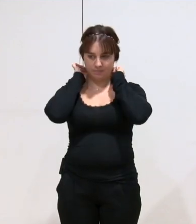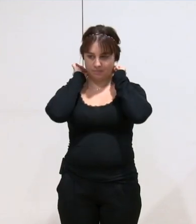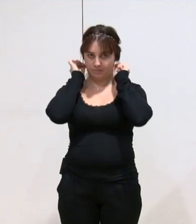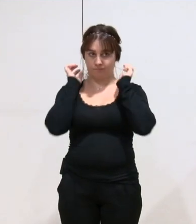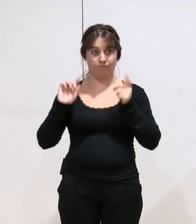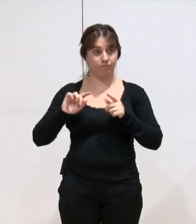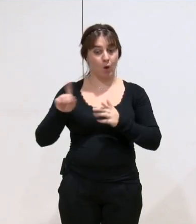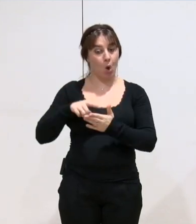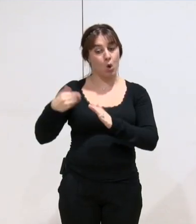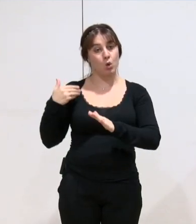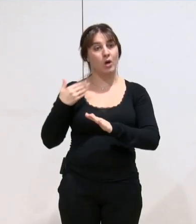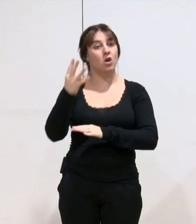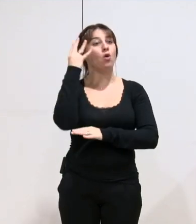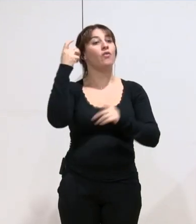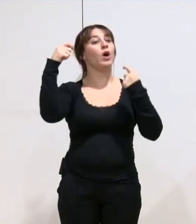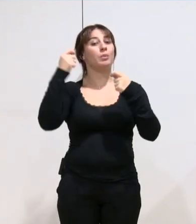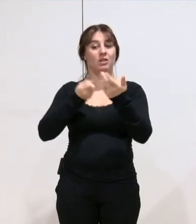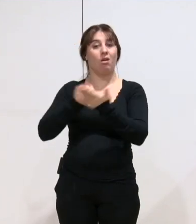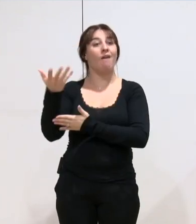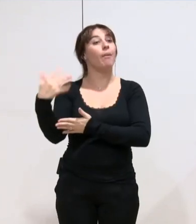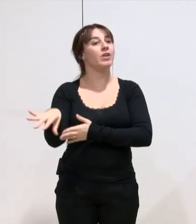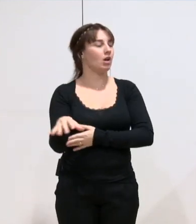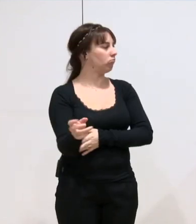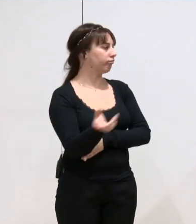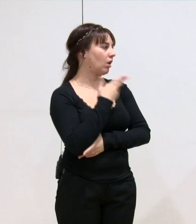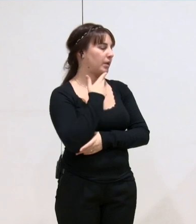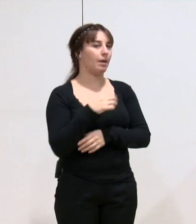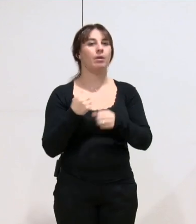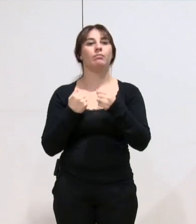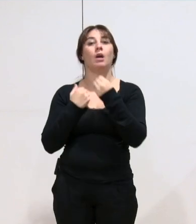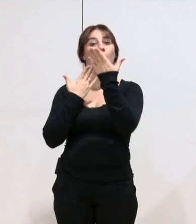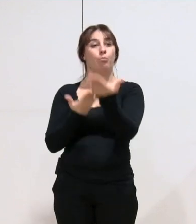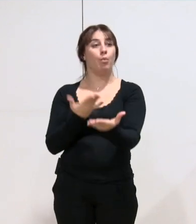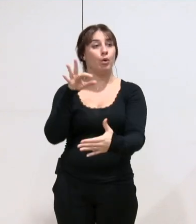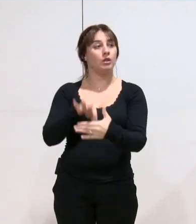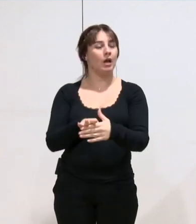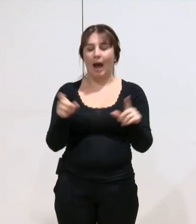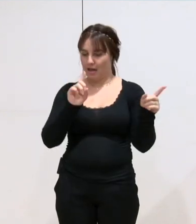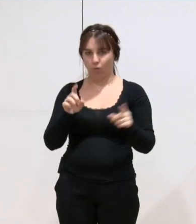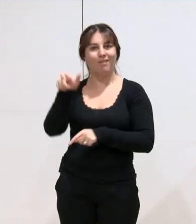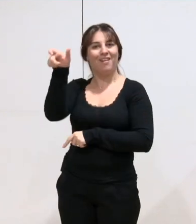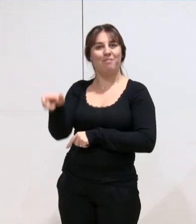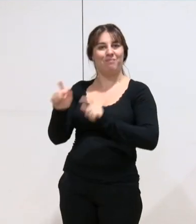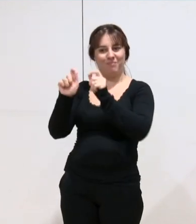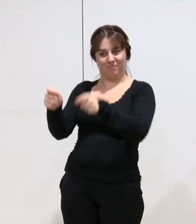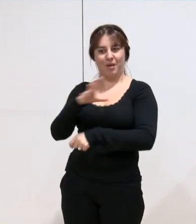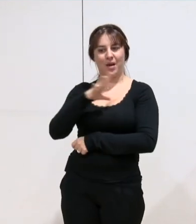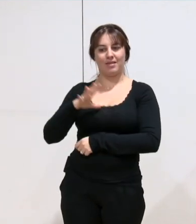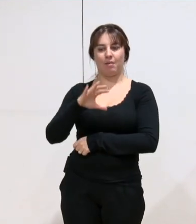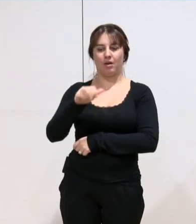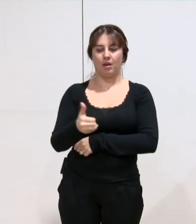cela a été corrigé et signalé en conférence des présidents. Je mets donc cette délibération. Non, il faut d'abord désigner Madame Jacta.